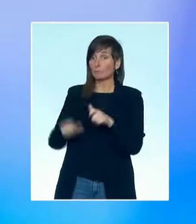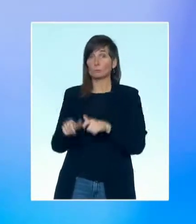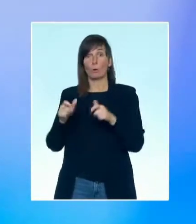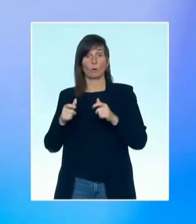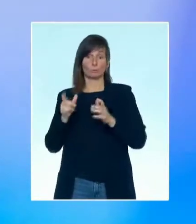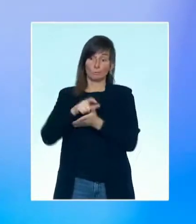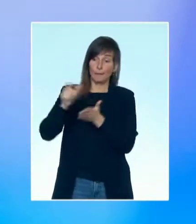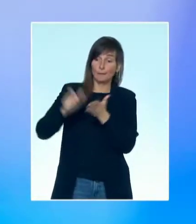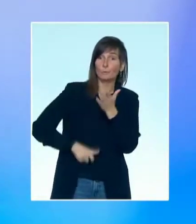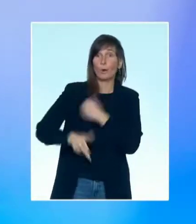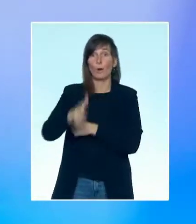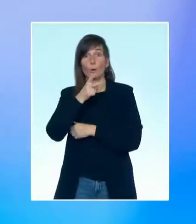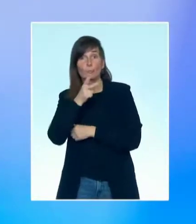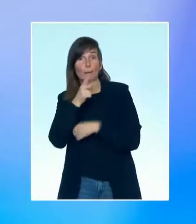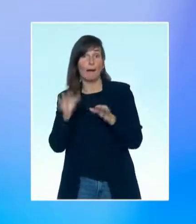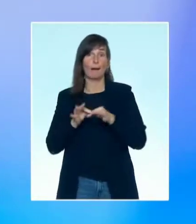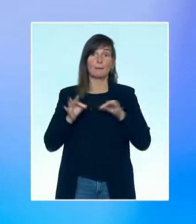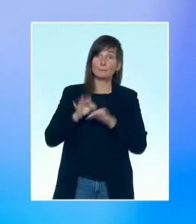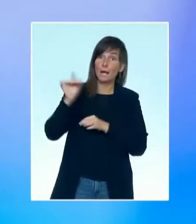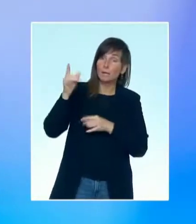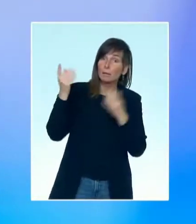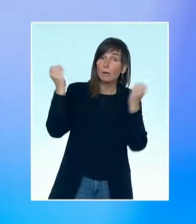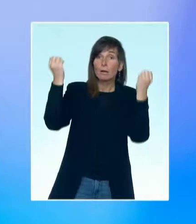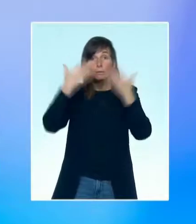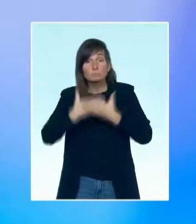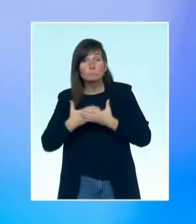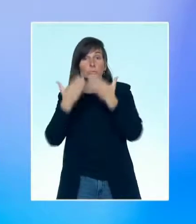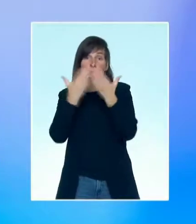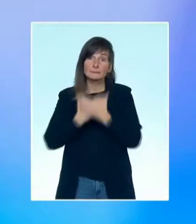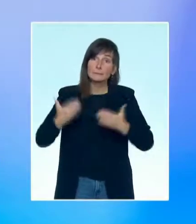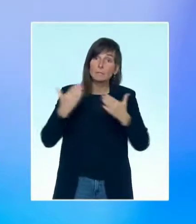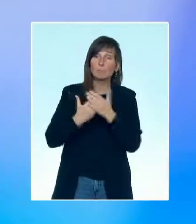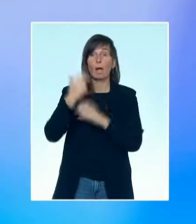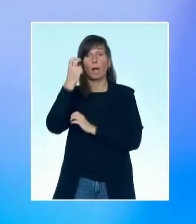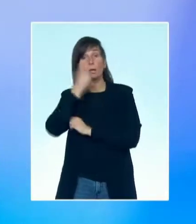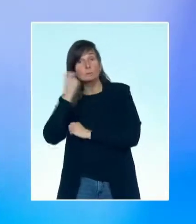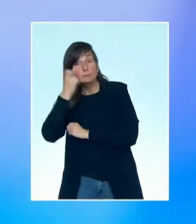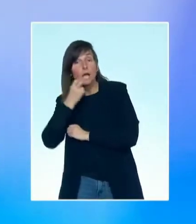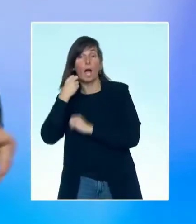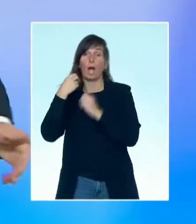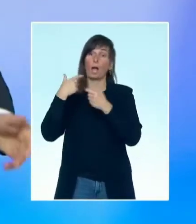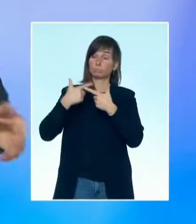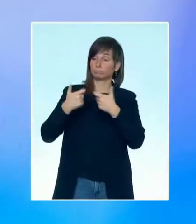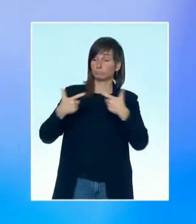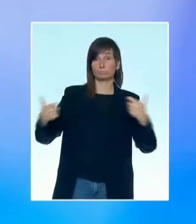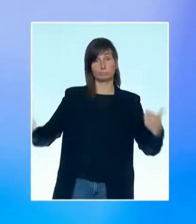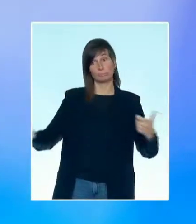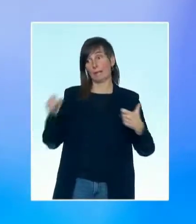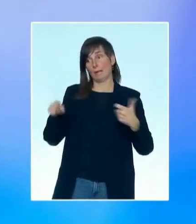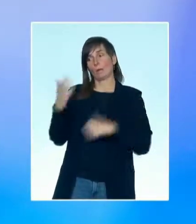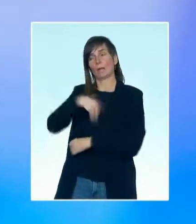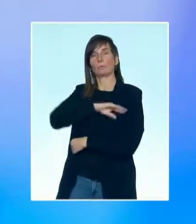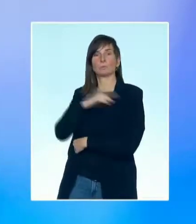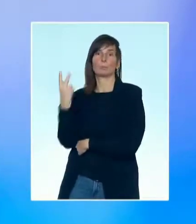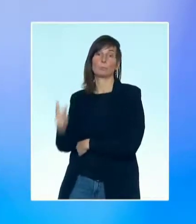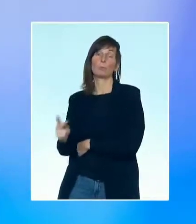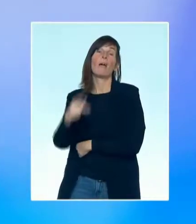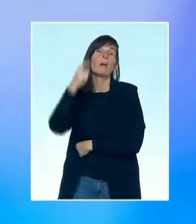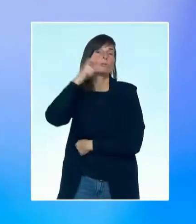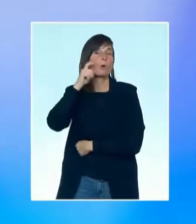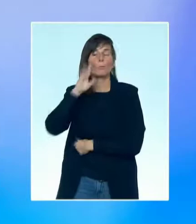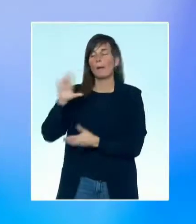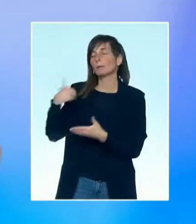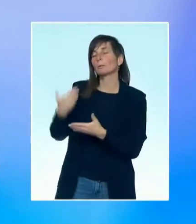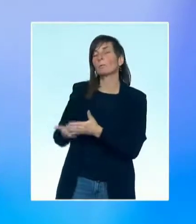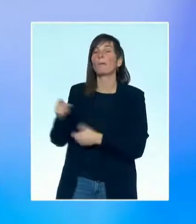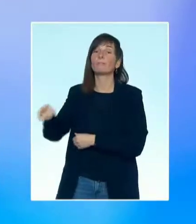les restaurants, les bals, les salles de spectacle ou encore les transporteurs. Et c'est moins le cas, je le constate, depuis quelques semaines.